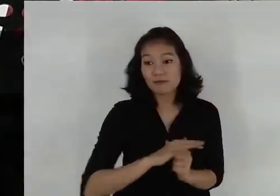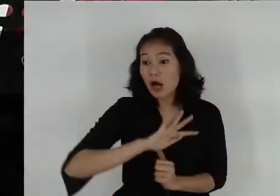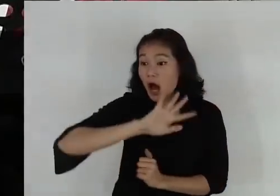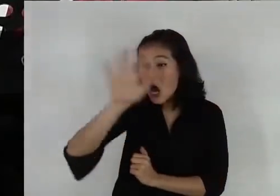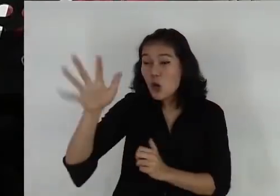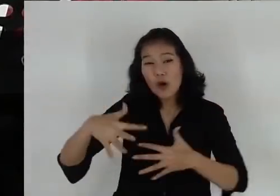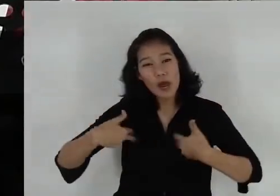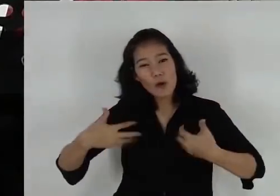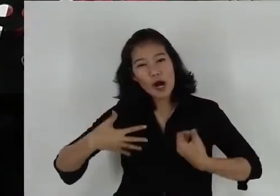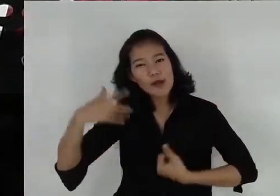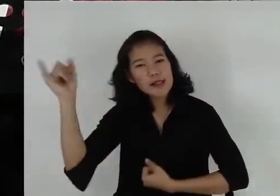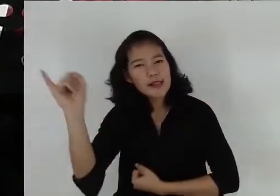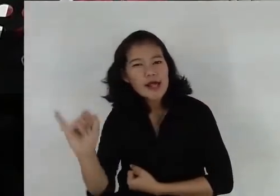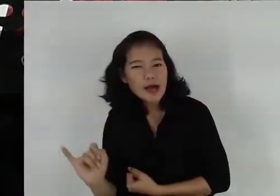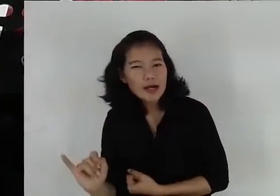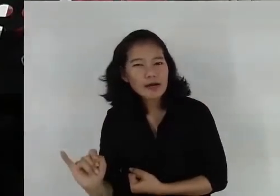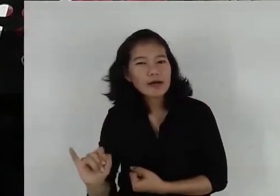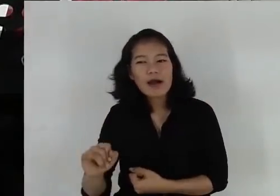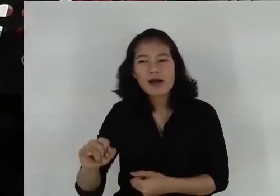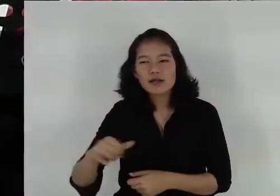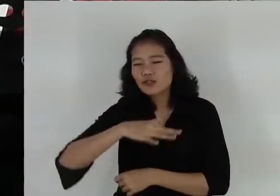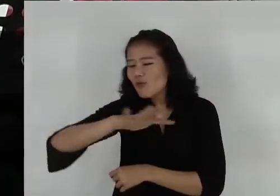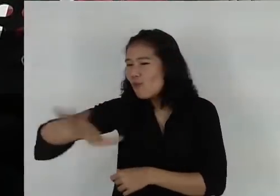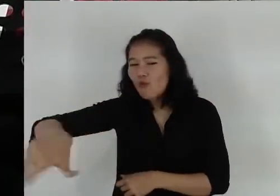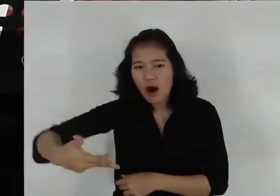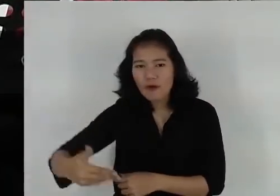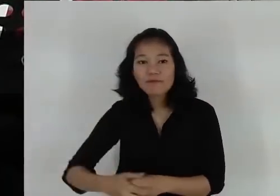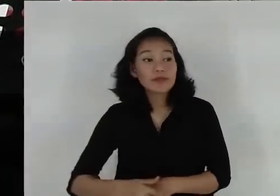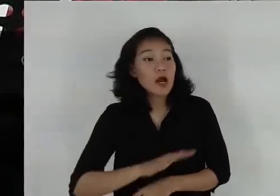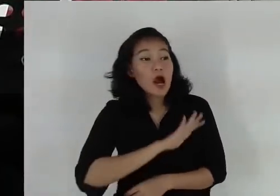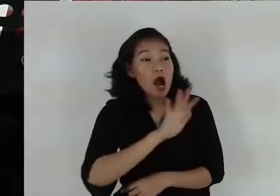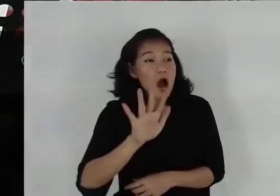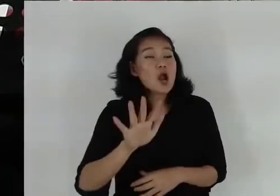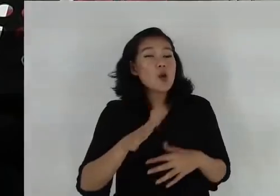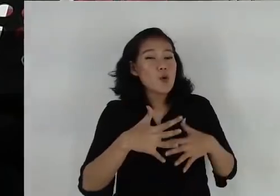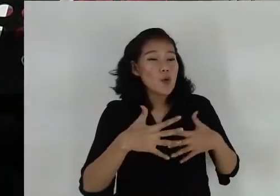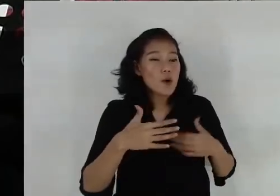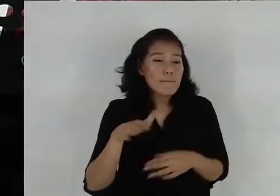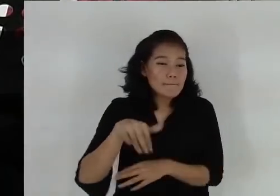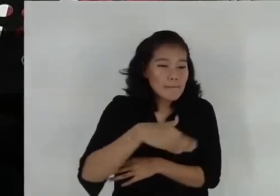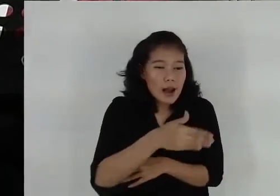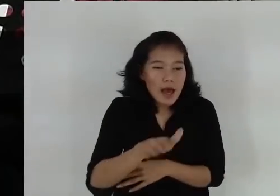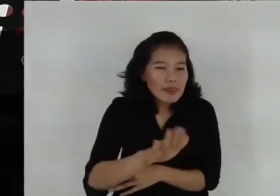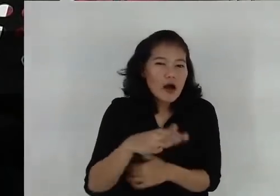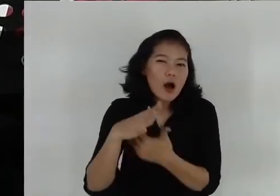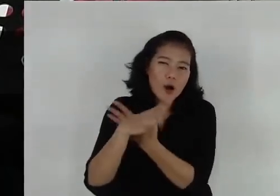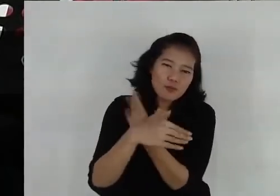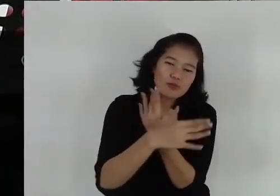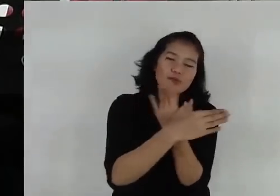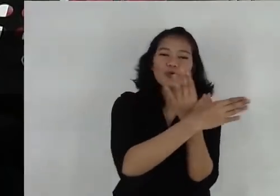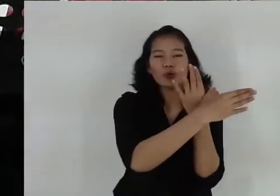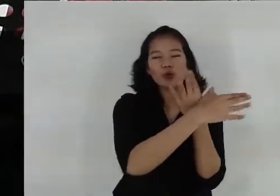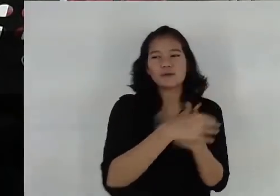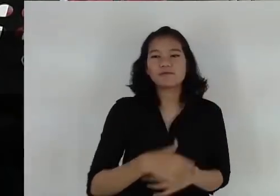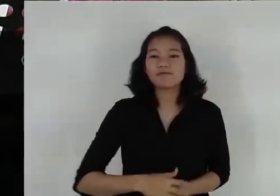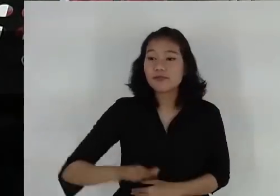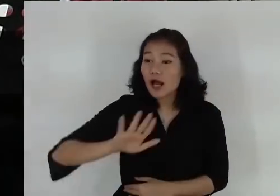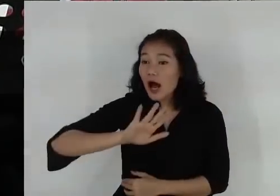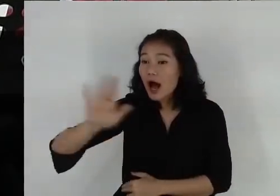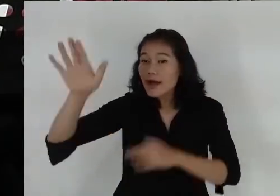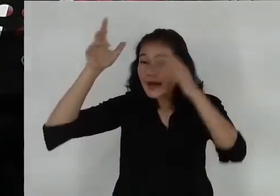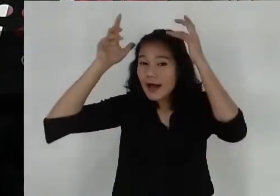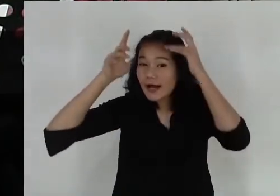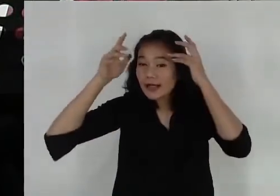binatang-binatang liar dan segala hewan binatang melata dan burung-burung yang bersayap Hai